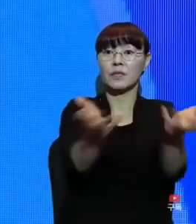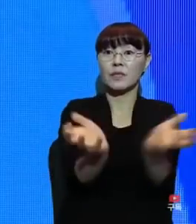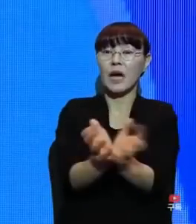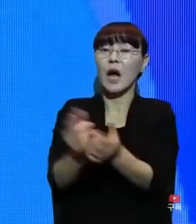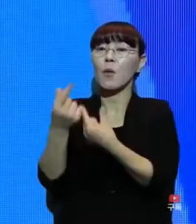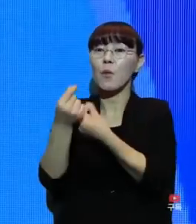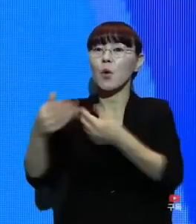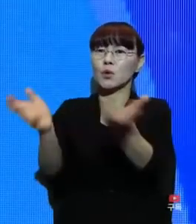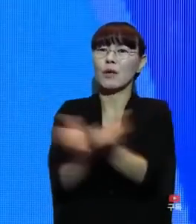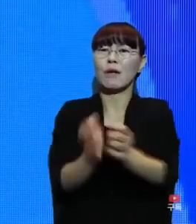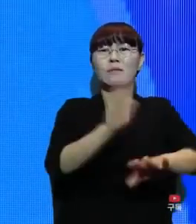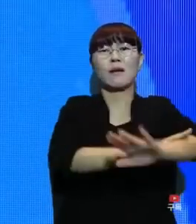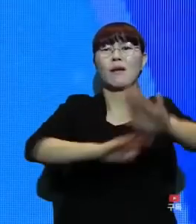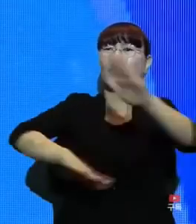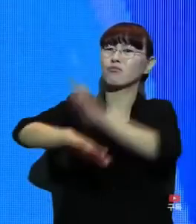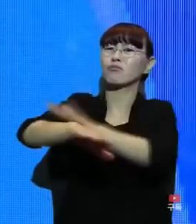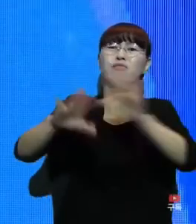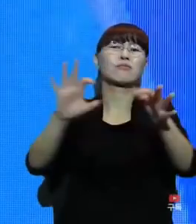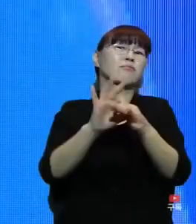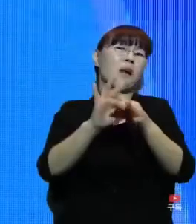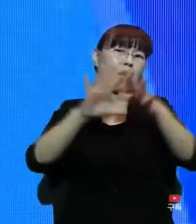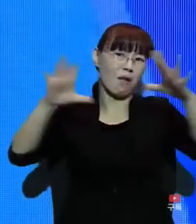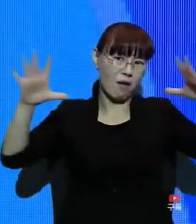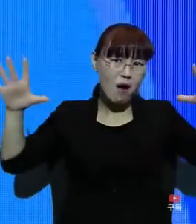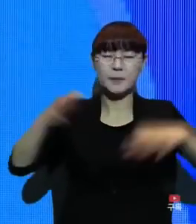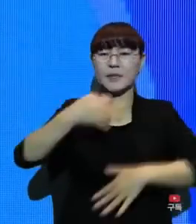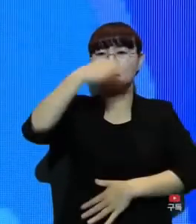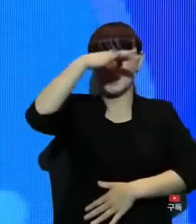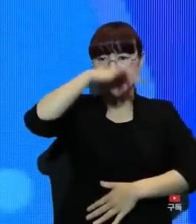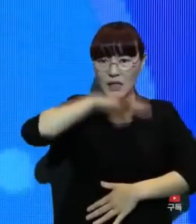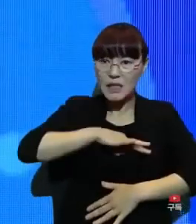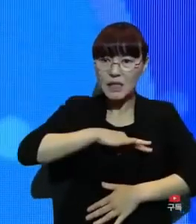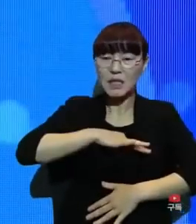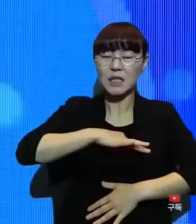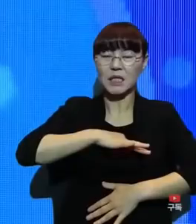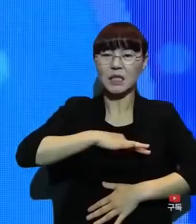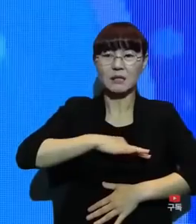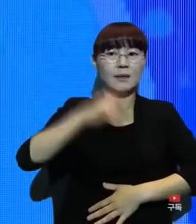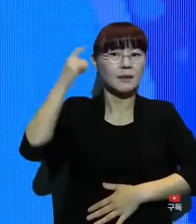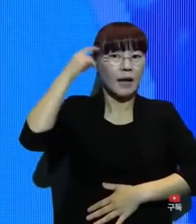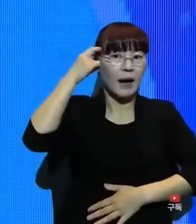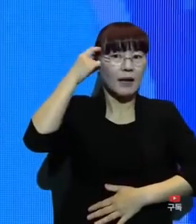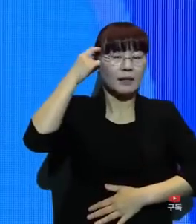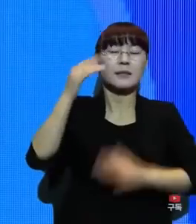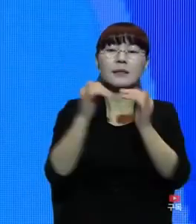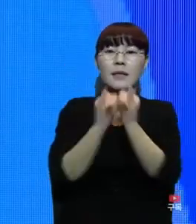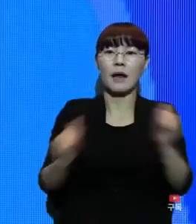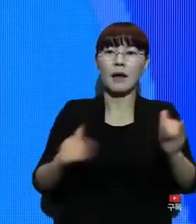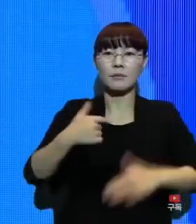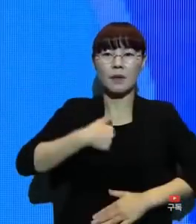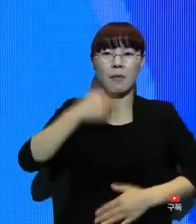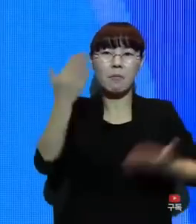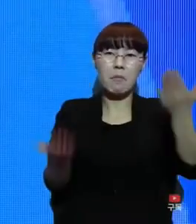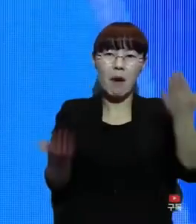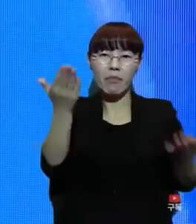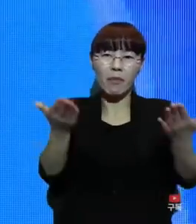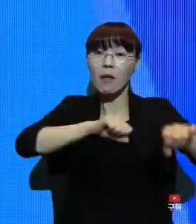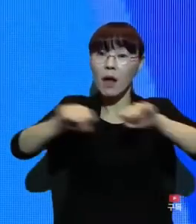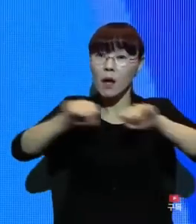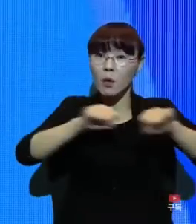좌우가 리지 않는 철저한 실용주의의 자입니다 저의 모든 판단과 행동의 기준은 오로지